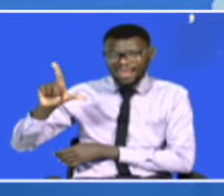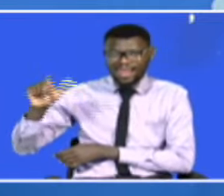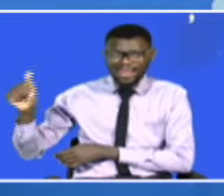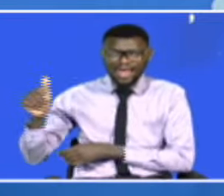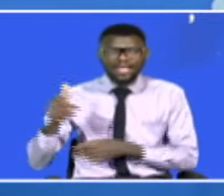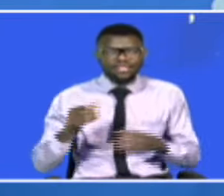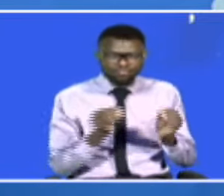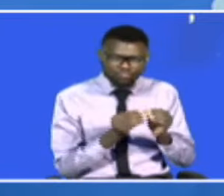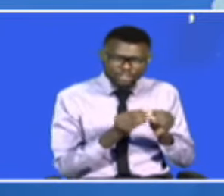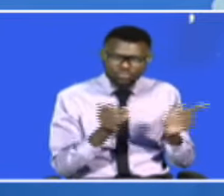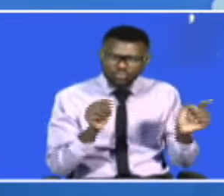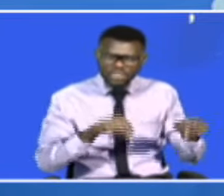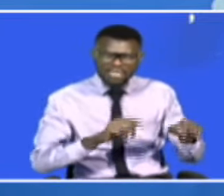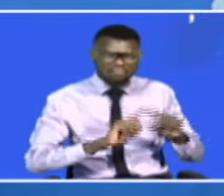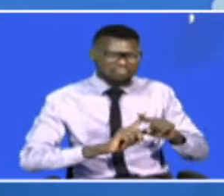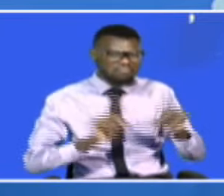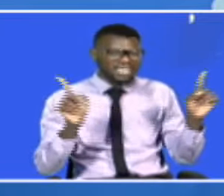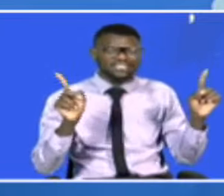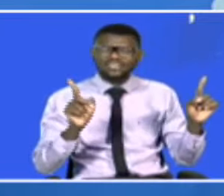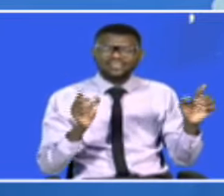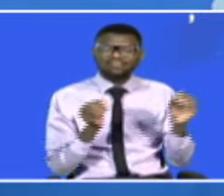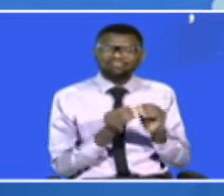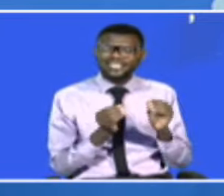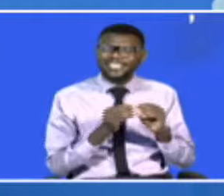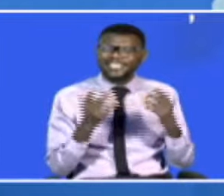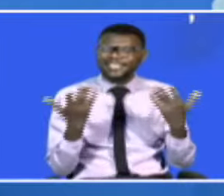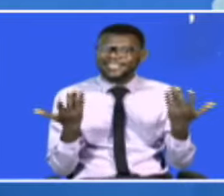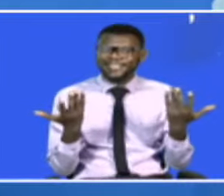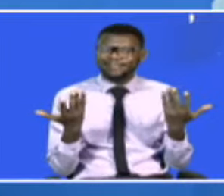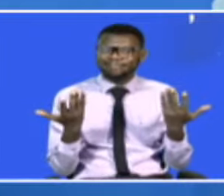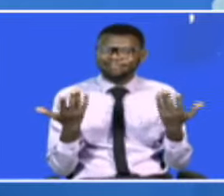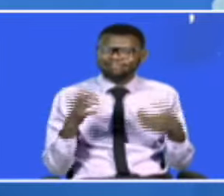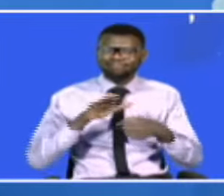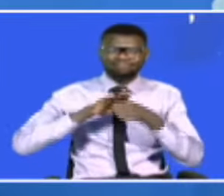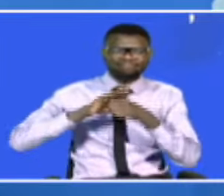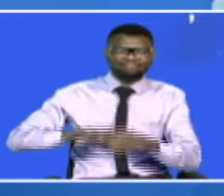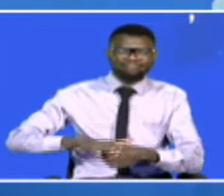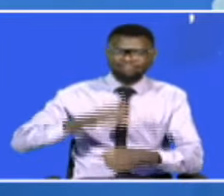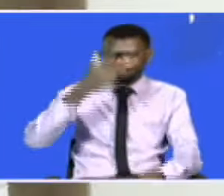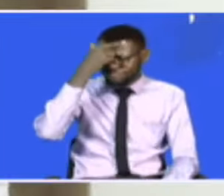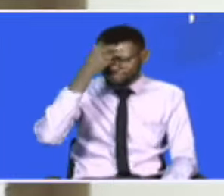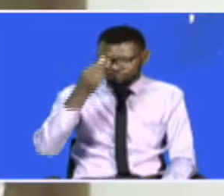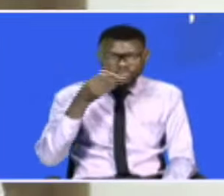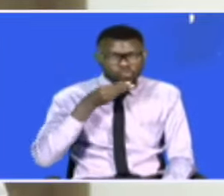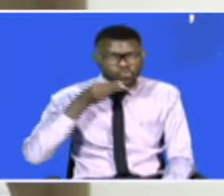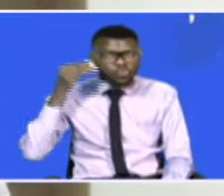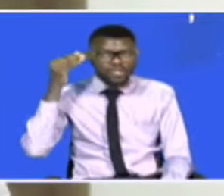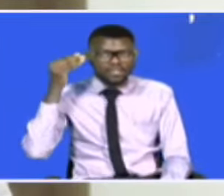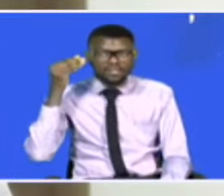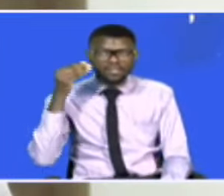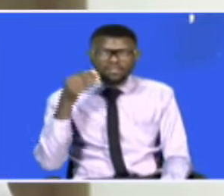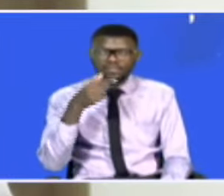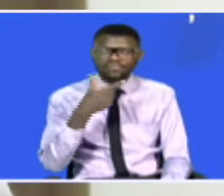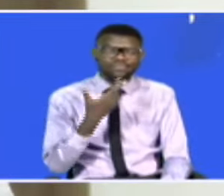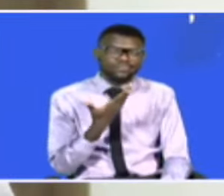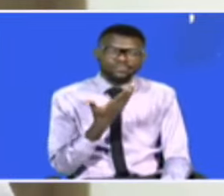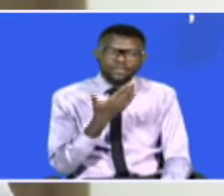na nia ya kuwadharau Mudavadi, Wetangula na Oparanya. And who has seen for himself. We are going